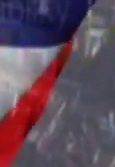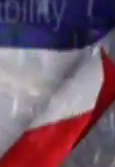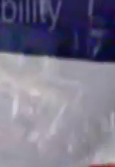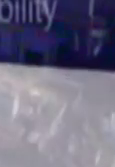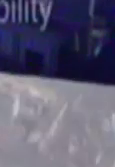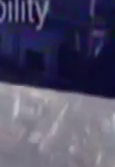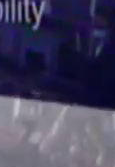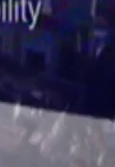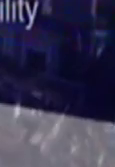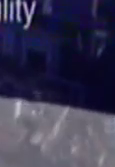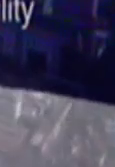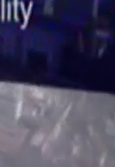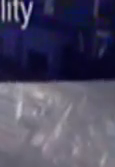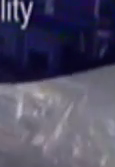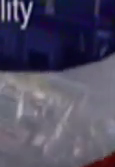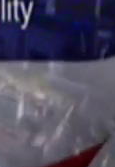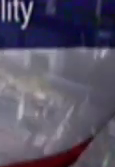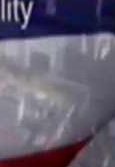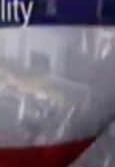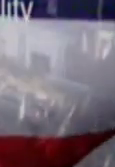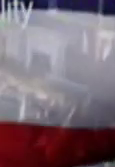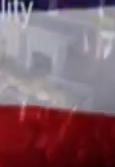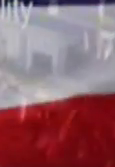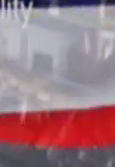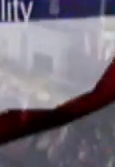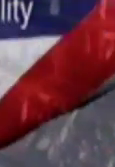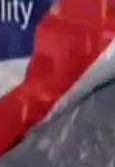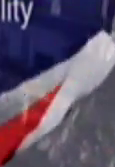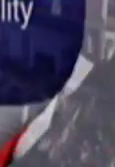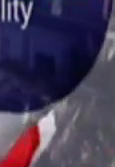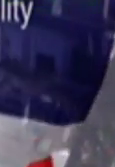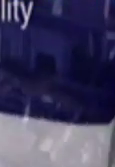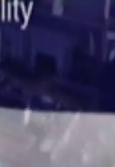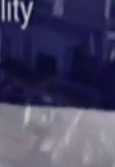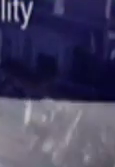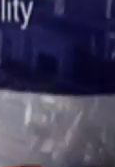ความสามัคคี